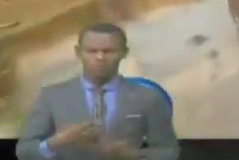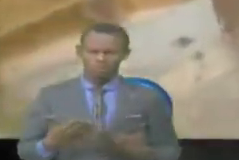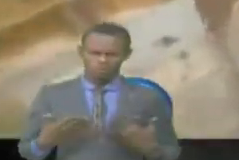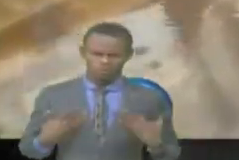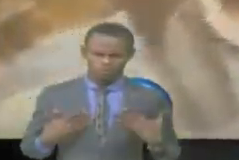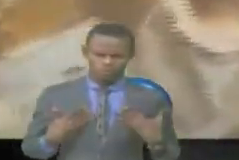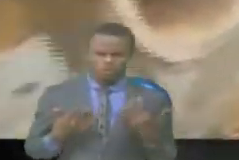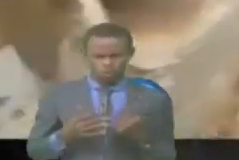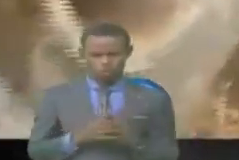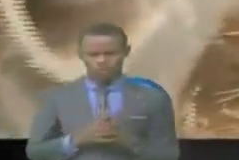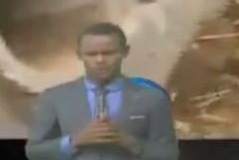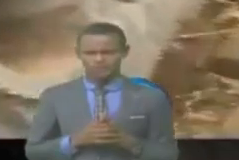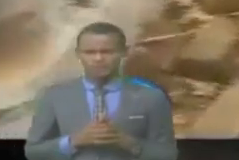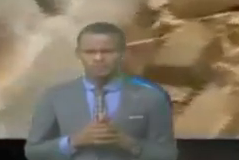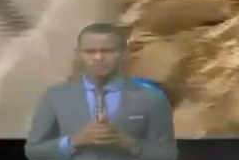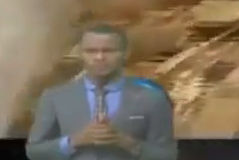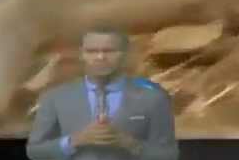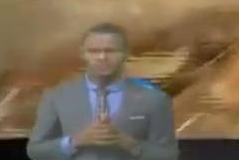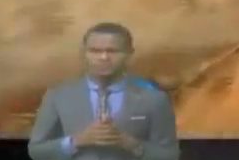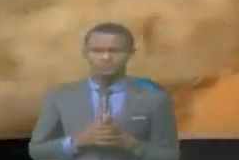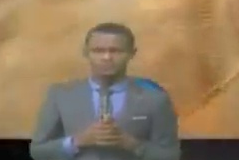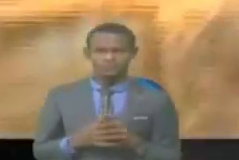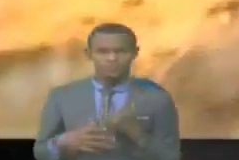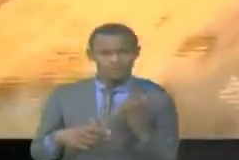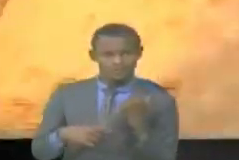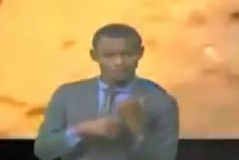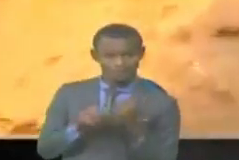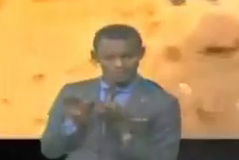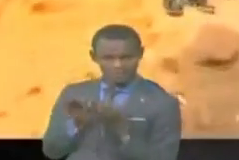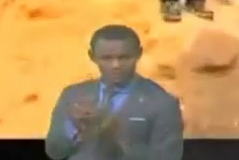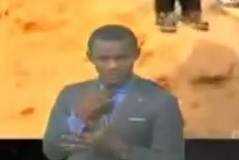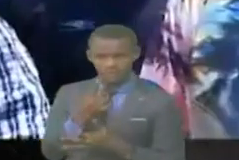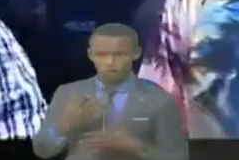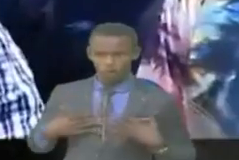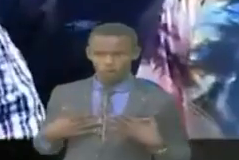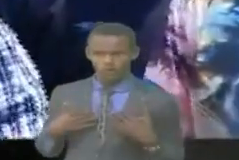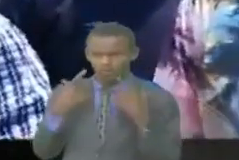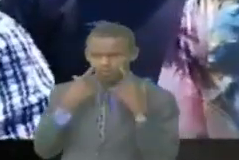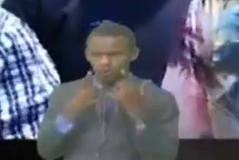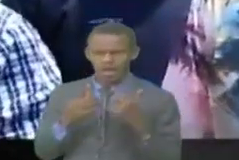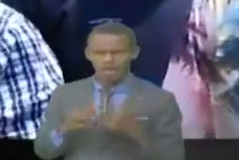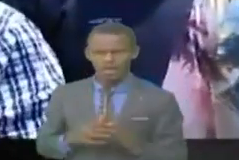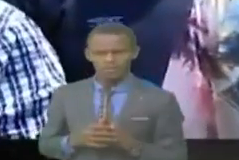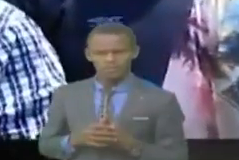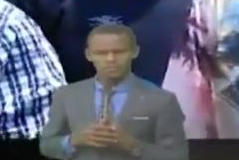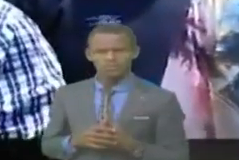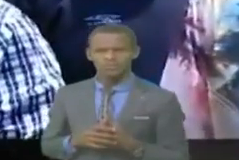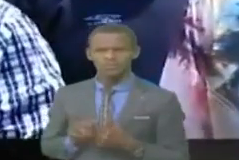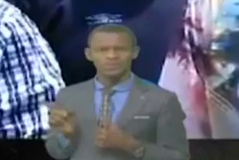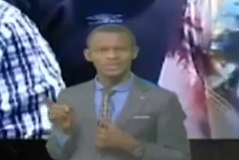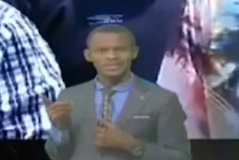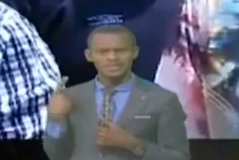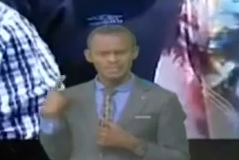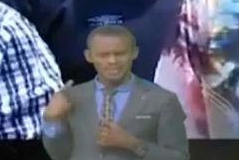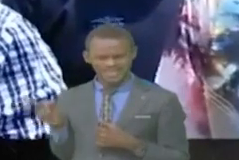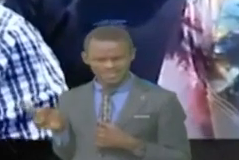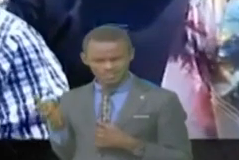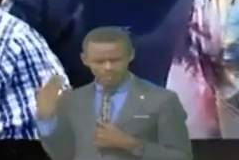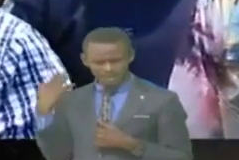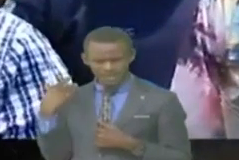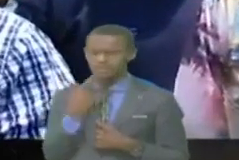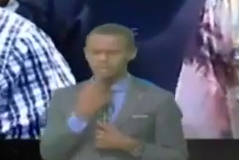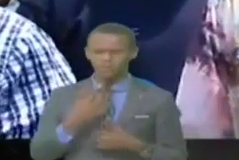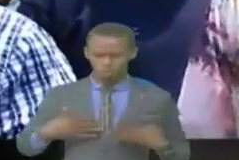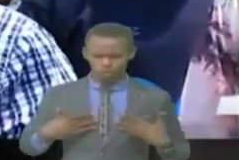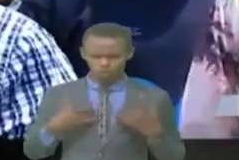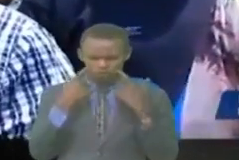élus nationaux auprès du gouvernement central a pu porter les premiers fruits et la